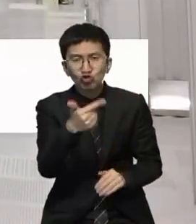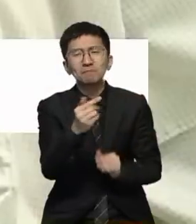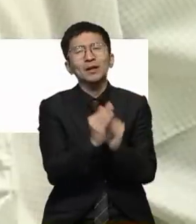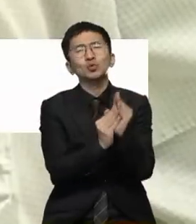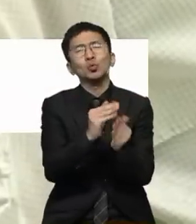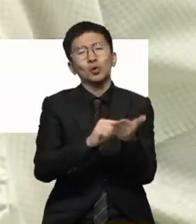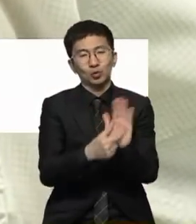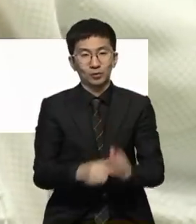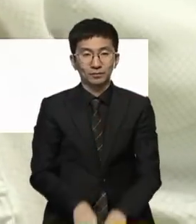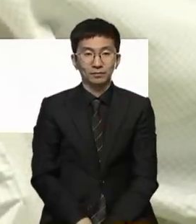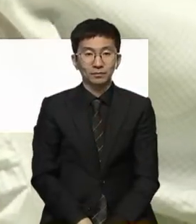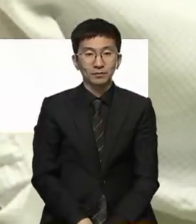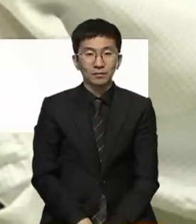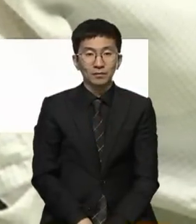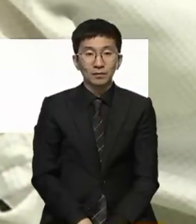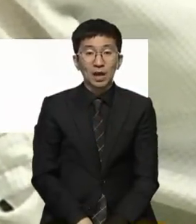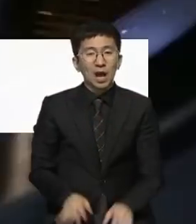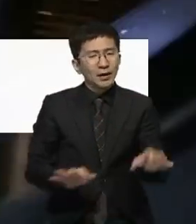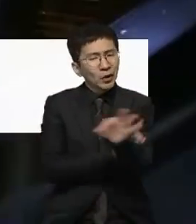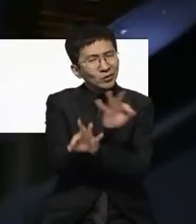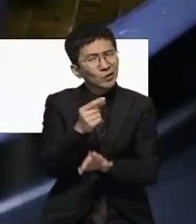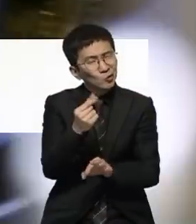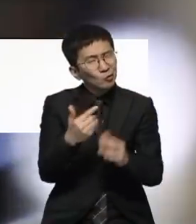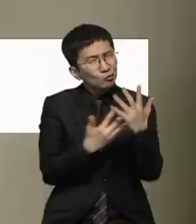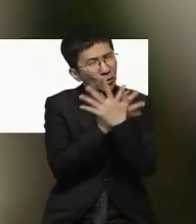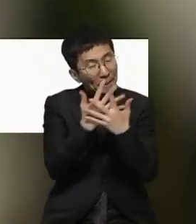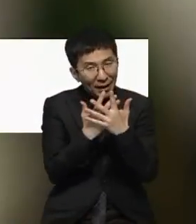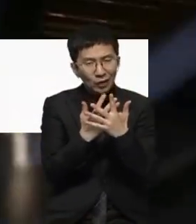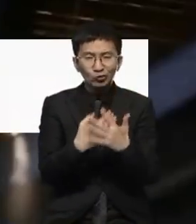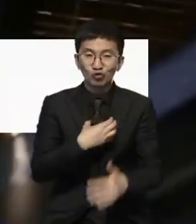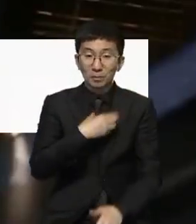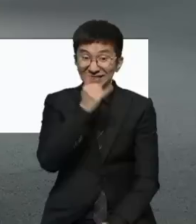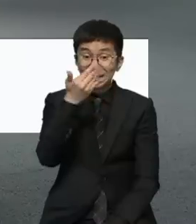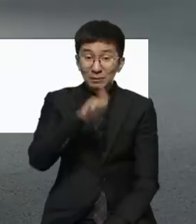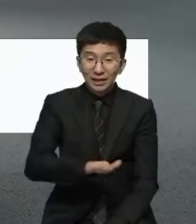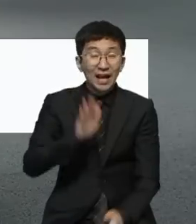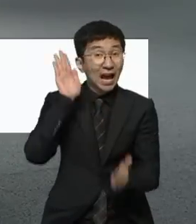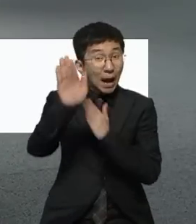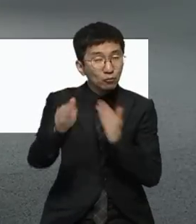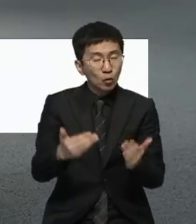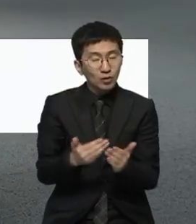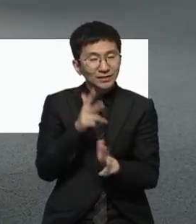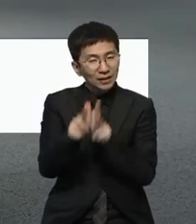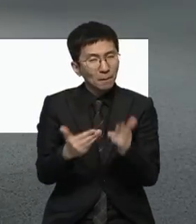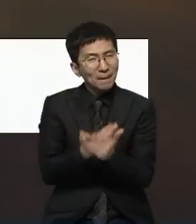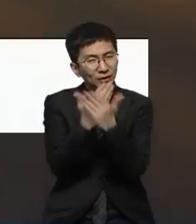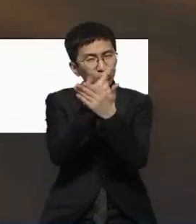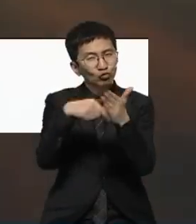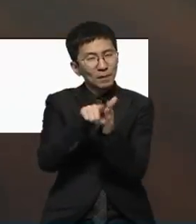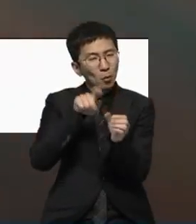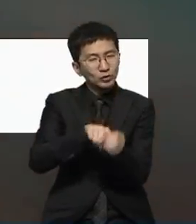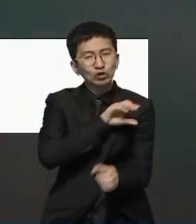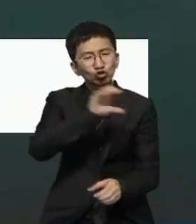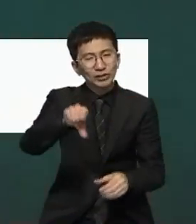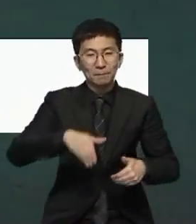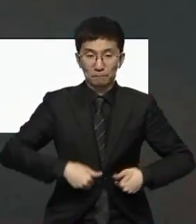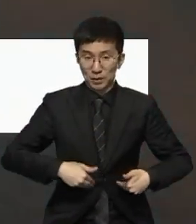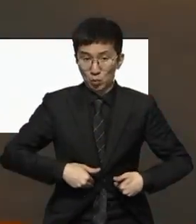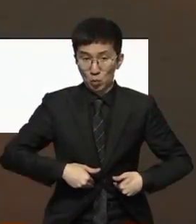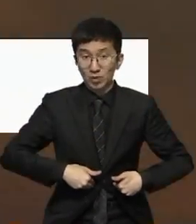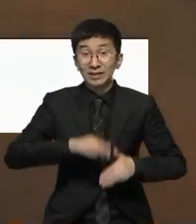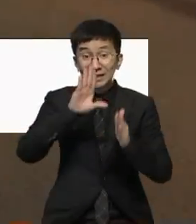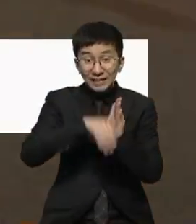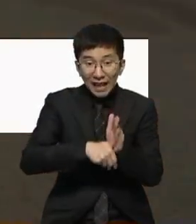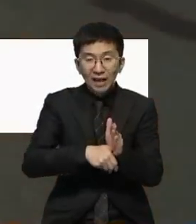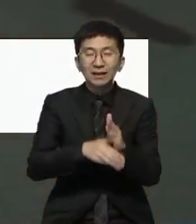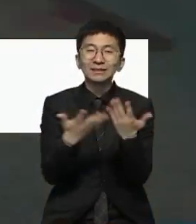향후에 불확실하거나 좋지 않더라도 기업들은 고부가 가치 산업의 발전을 위해서 투자할 필요가 있고요. 이러한 과정에서